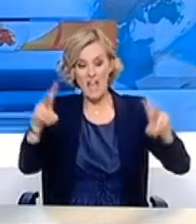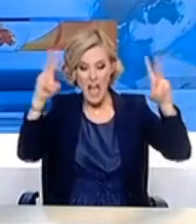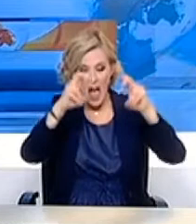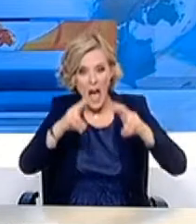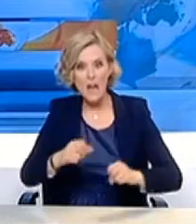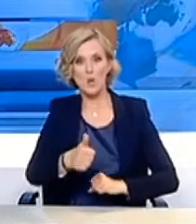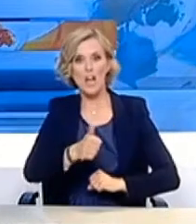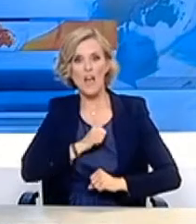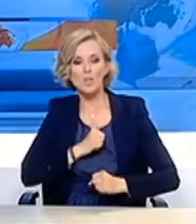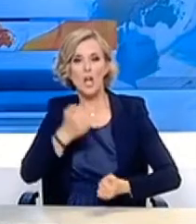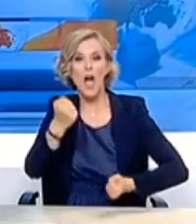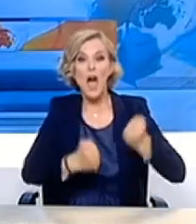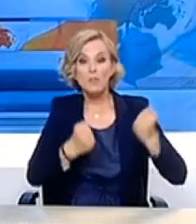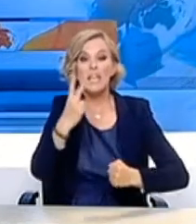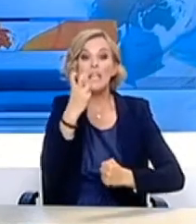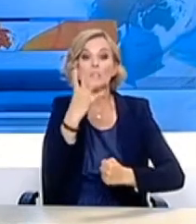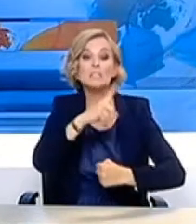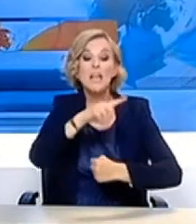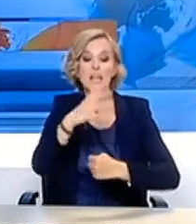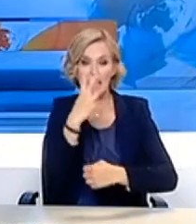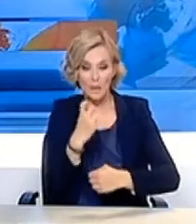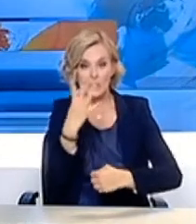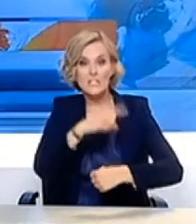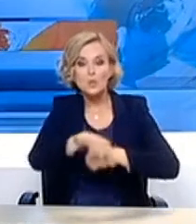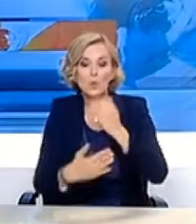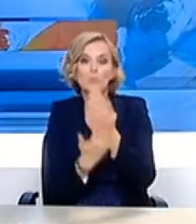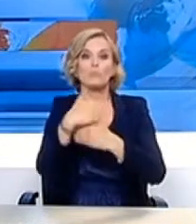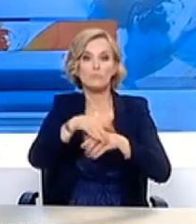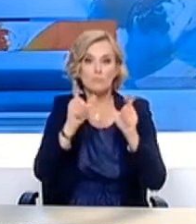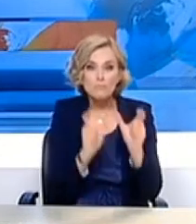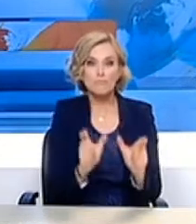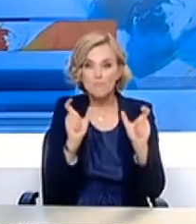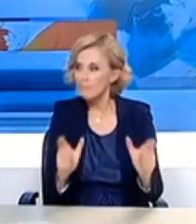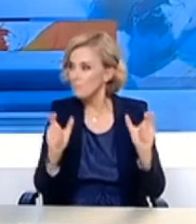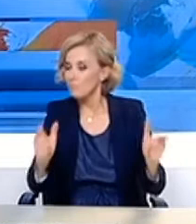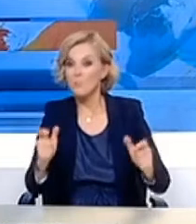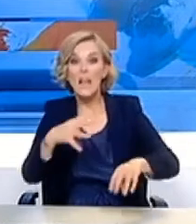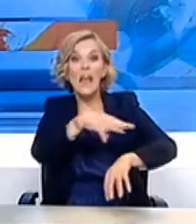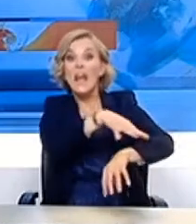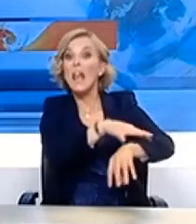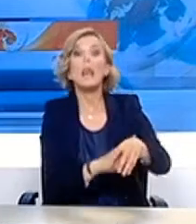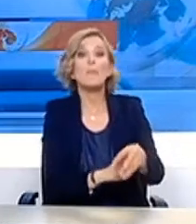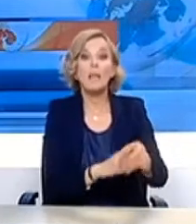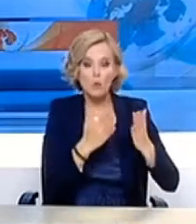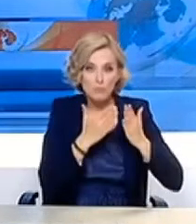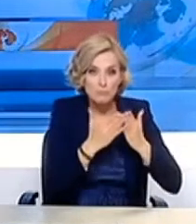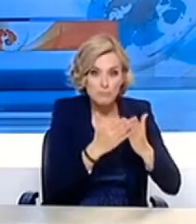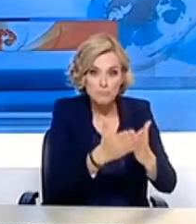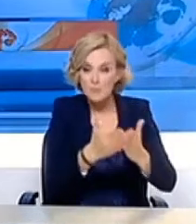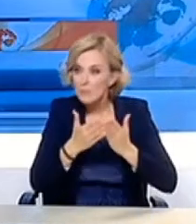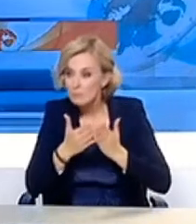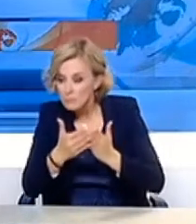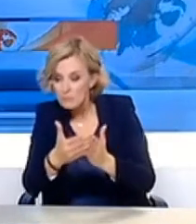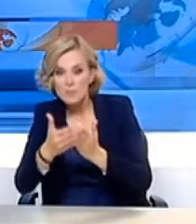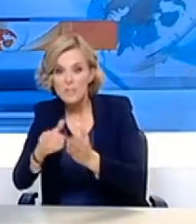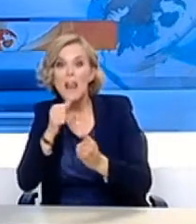και κάθε οχήματος σε 24ωρη βάση. Αντίστοιχα, το λιμενικό σώμα έχει πάρει ήδη εντολή και προχωρά σε αντίστοιχους ελέγχους σε